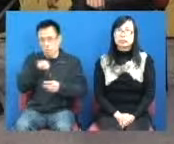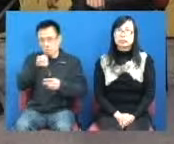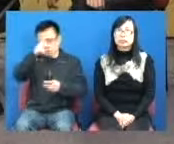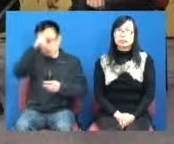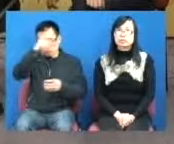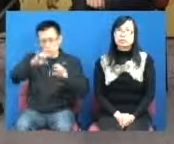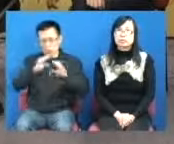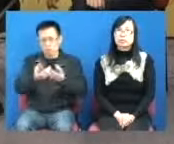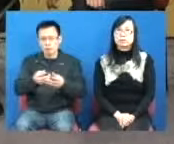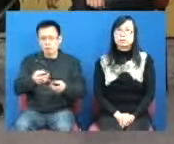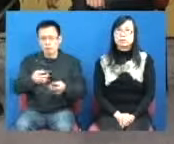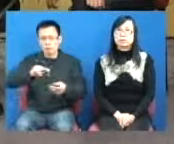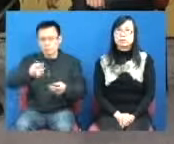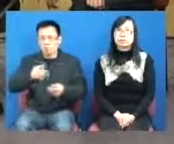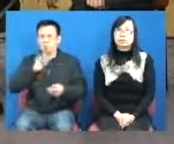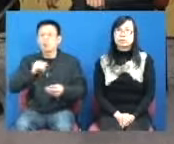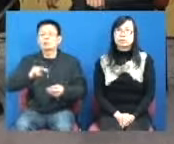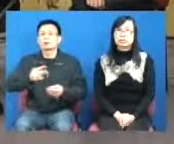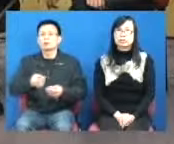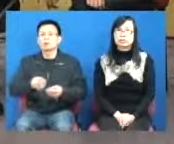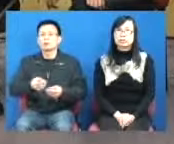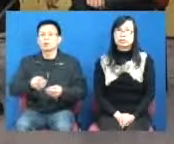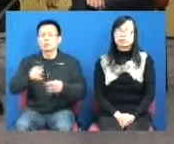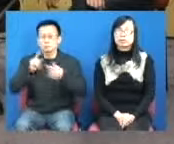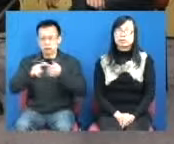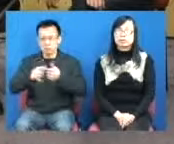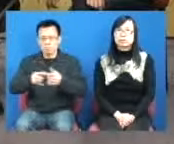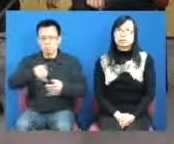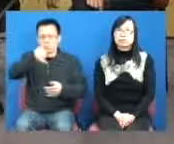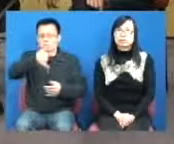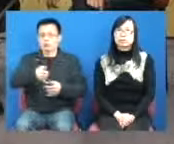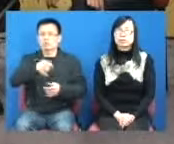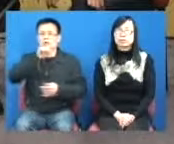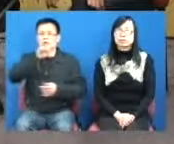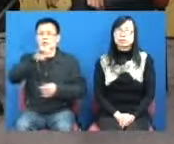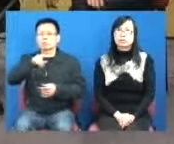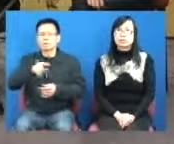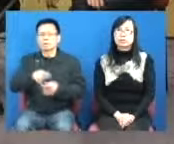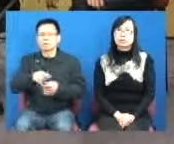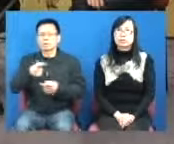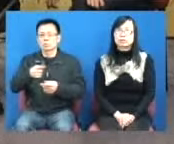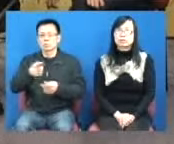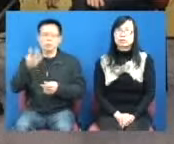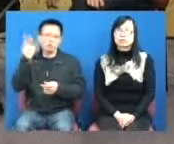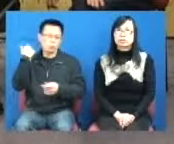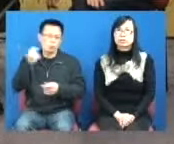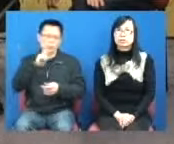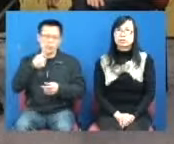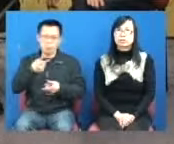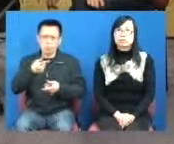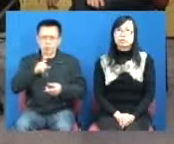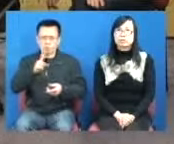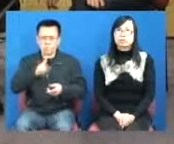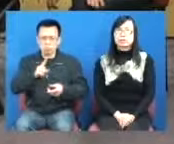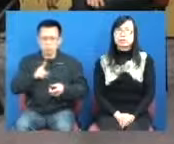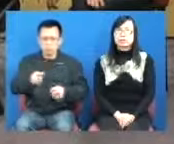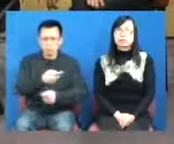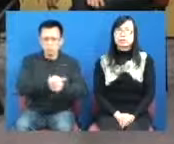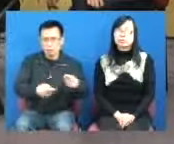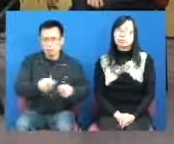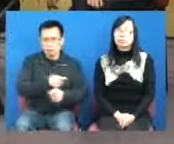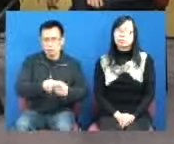你說可以微調然後出來就是多一個疑問就是你們背後有沒有什麼政治交易是不是